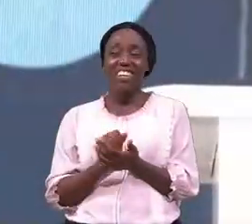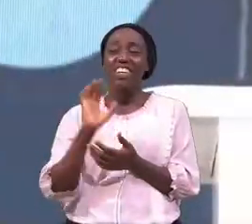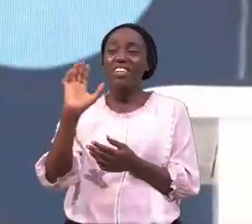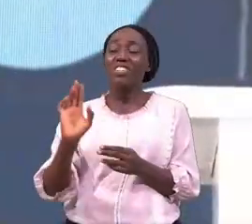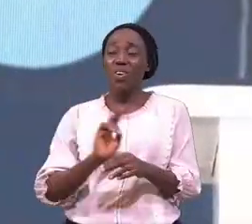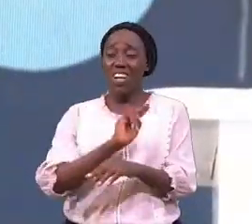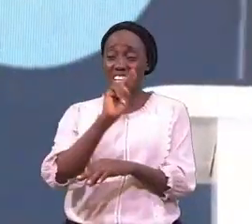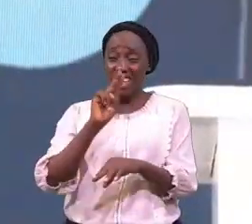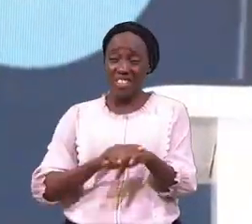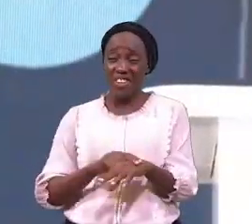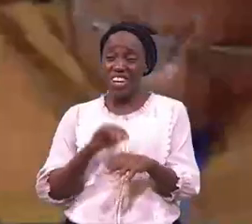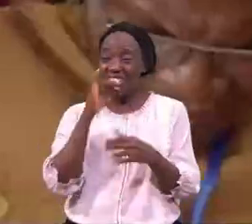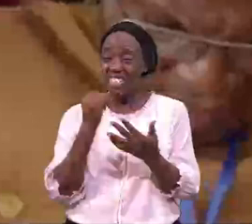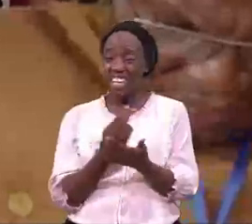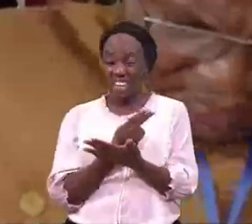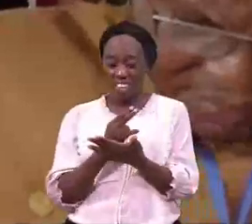Ta nature est sainteté.